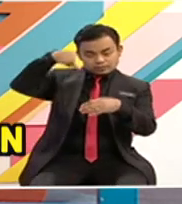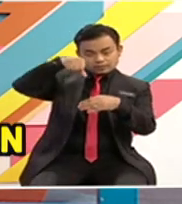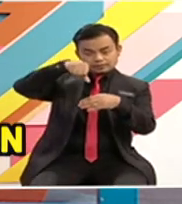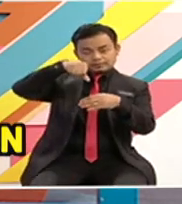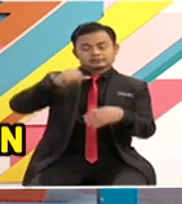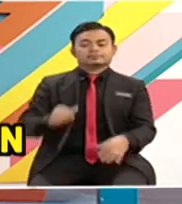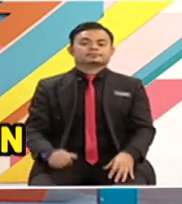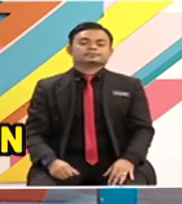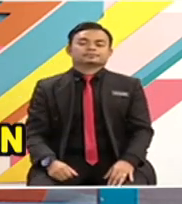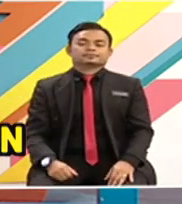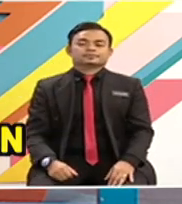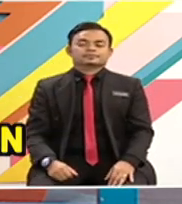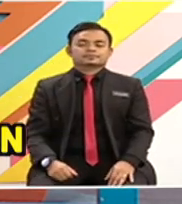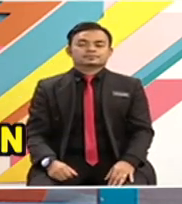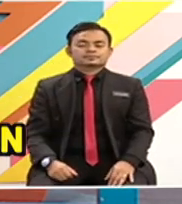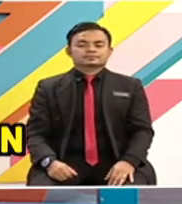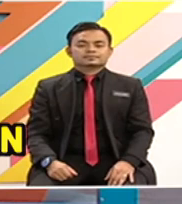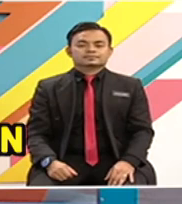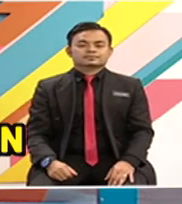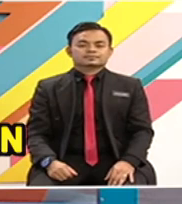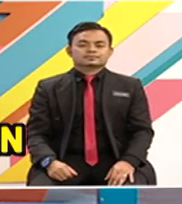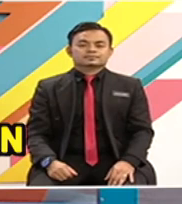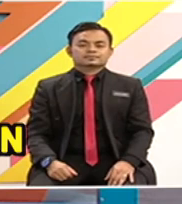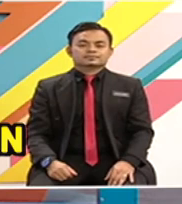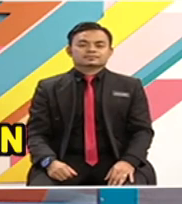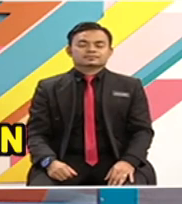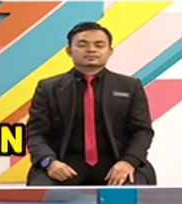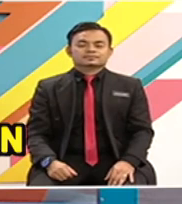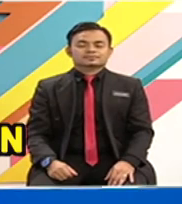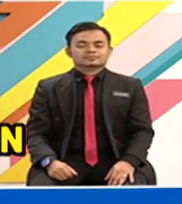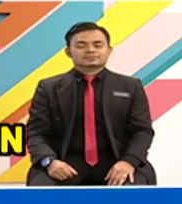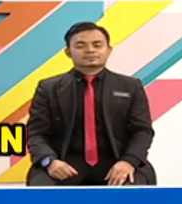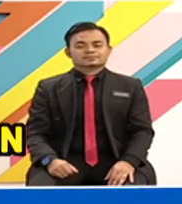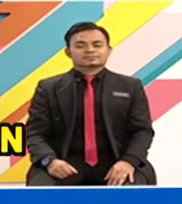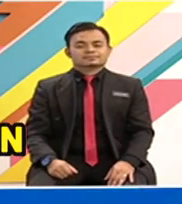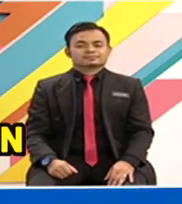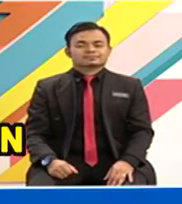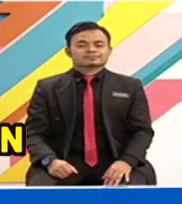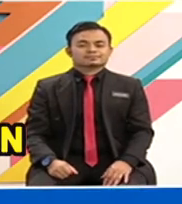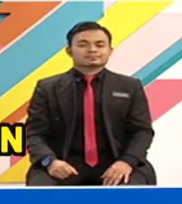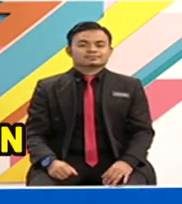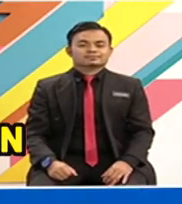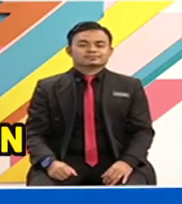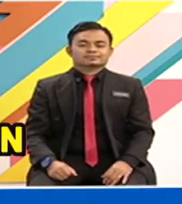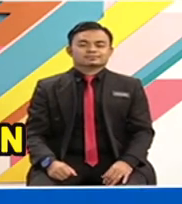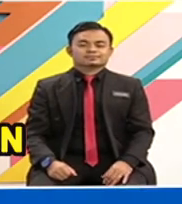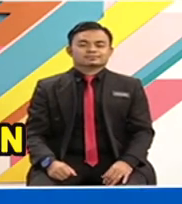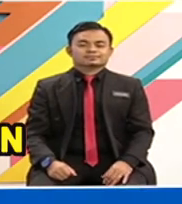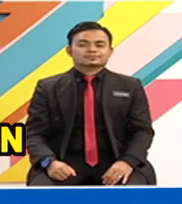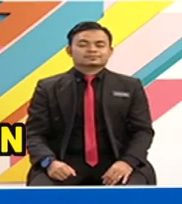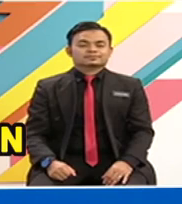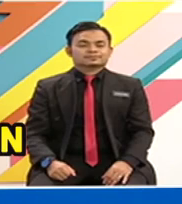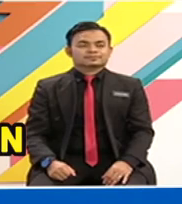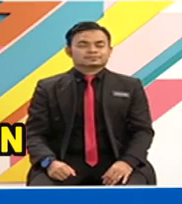tekan warna hitamnya oke cek go-jek lagi kita akan buat acuhan sibuk ah Oke